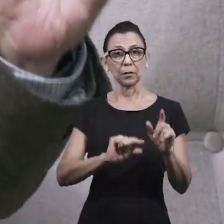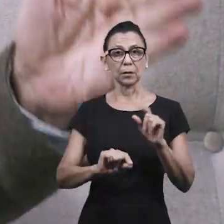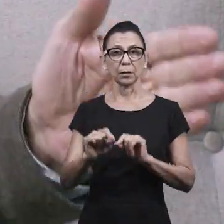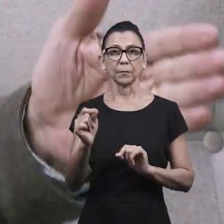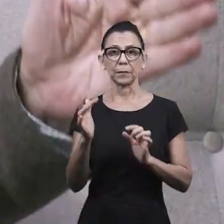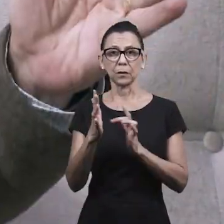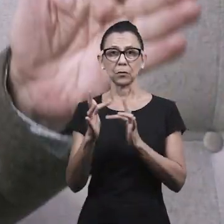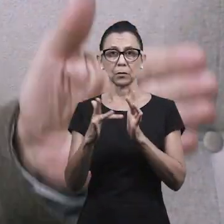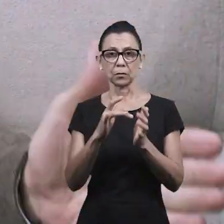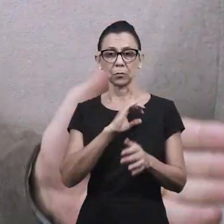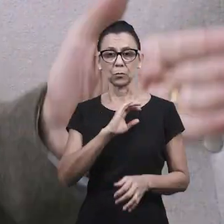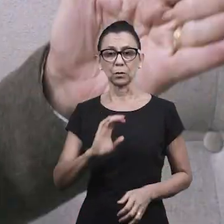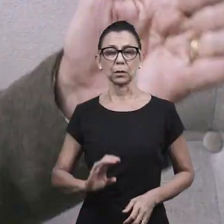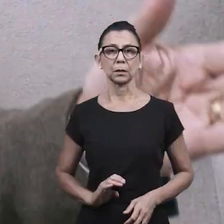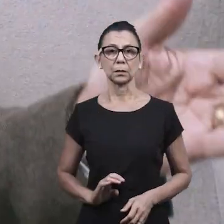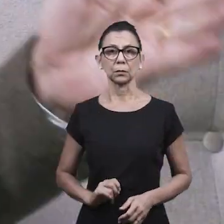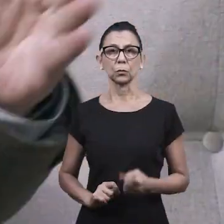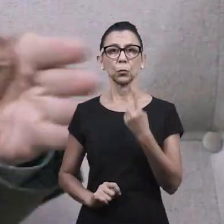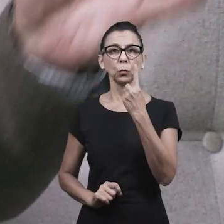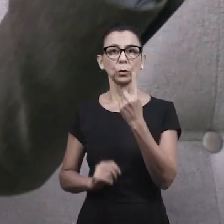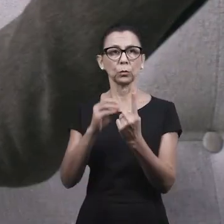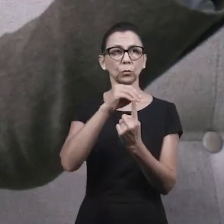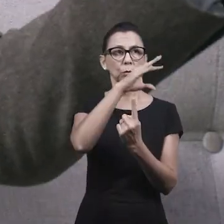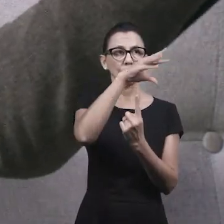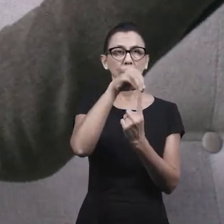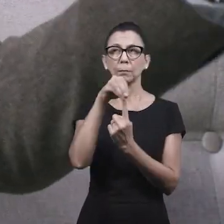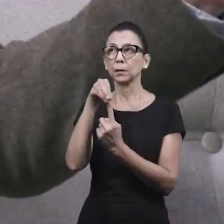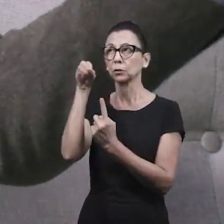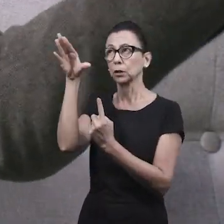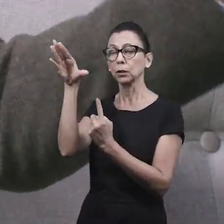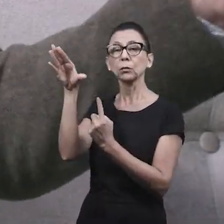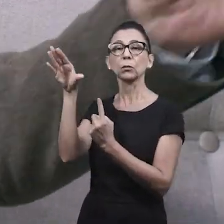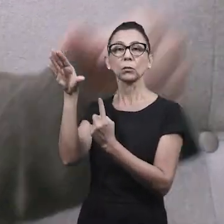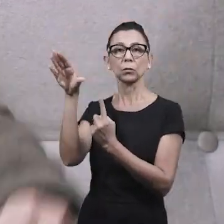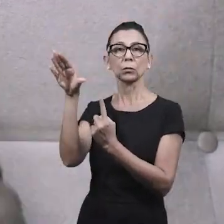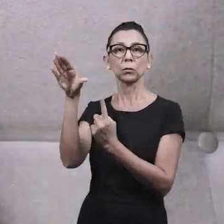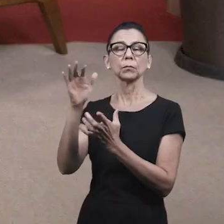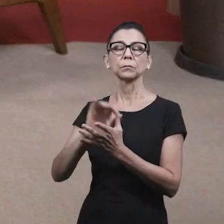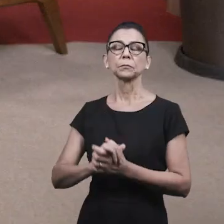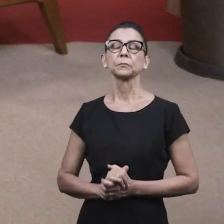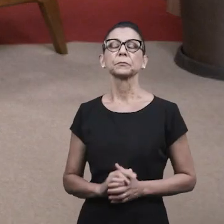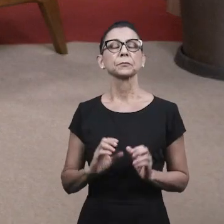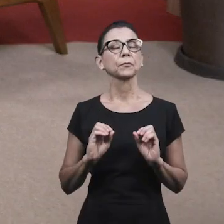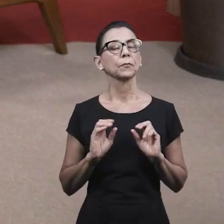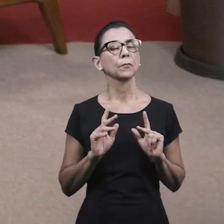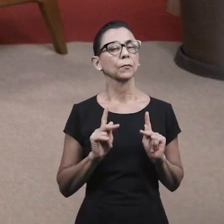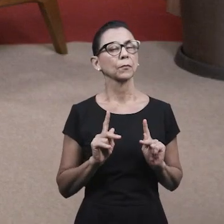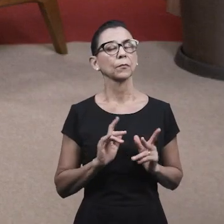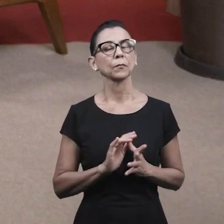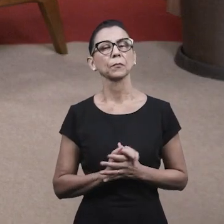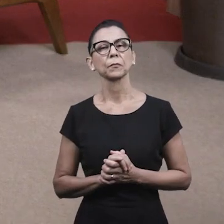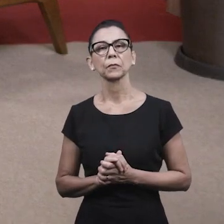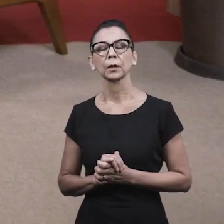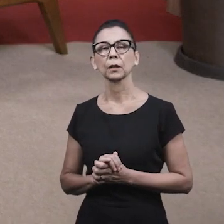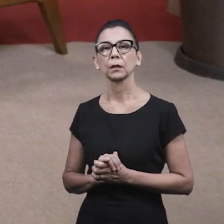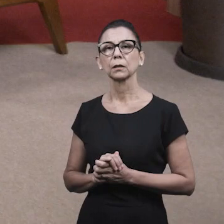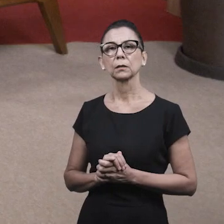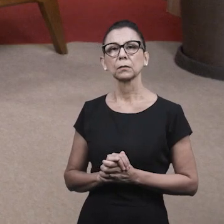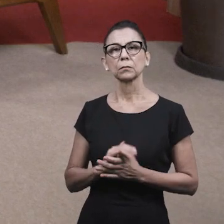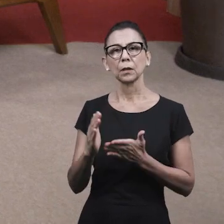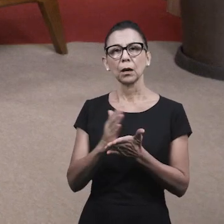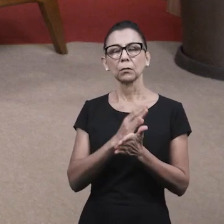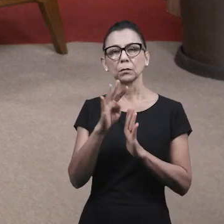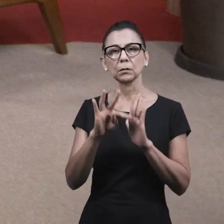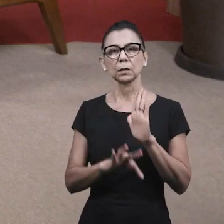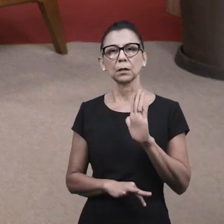95 thèses ont été soulignées, mais un des principaux, c'était celle-là que Jésus-Christ,